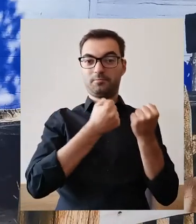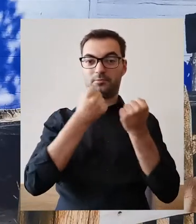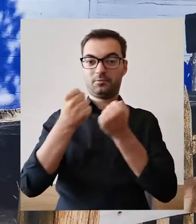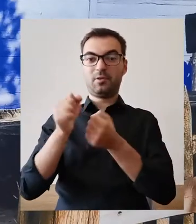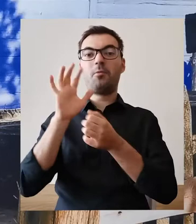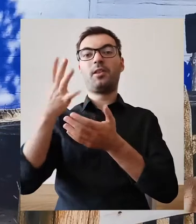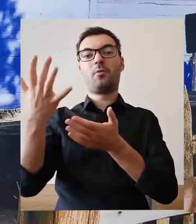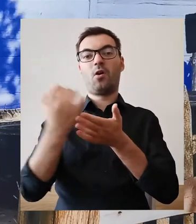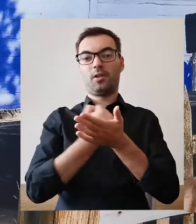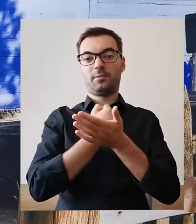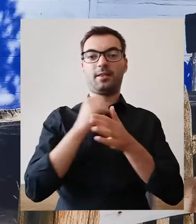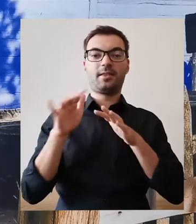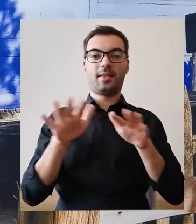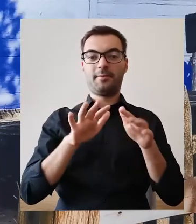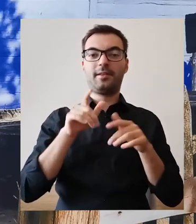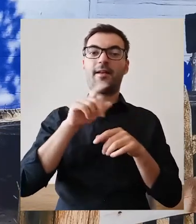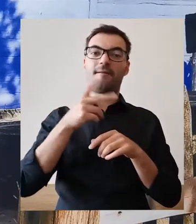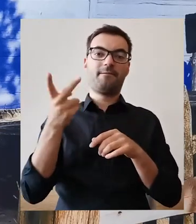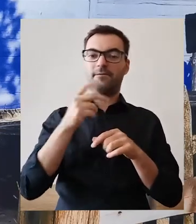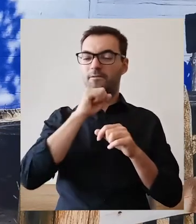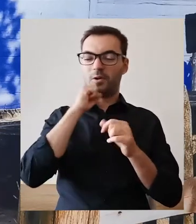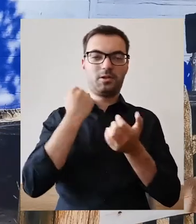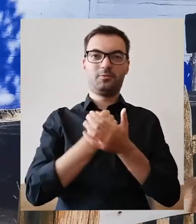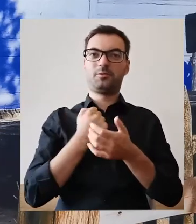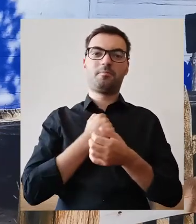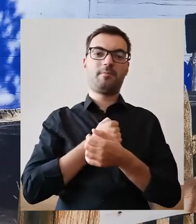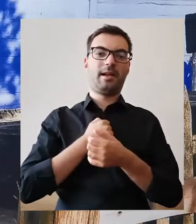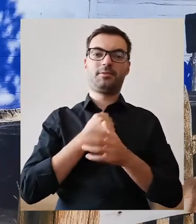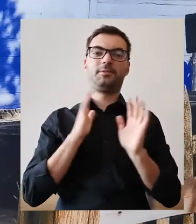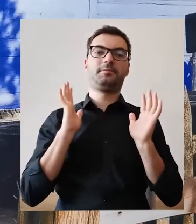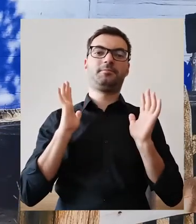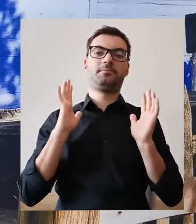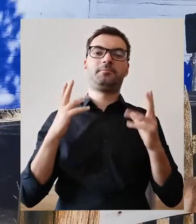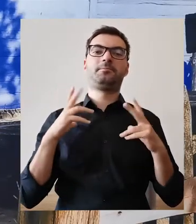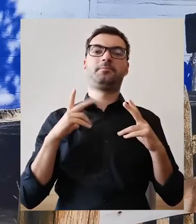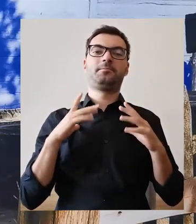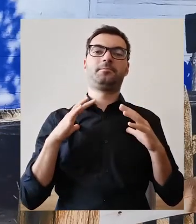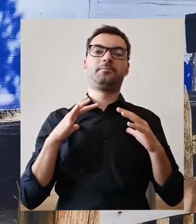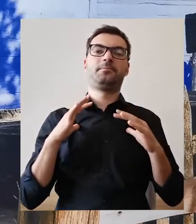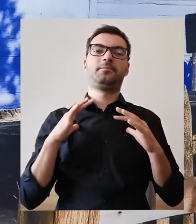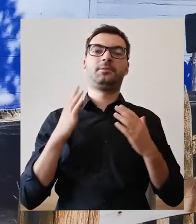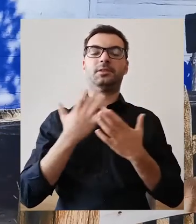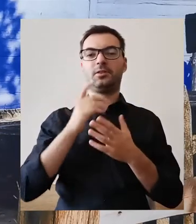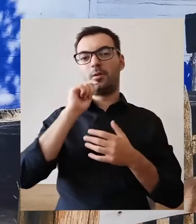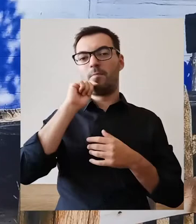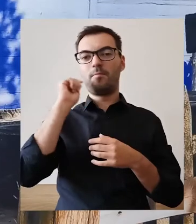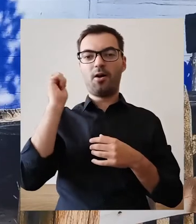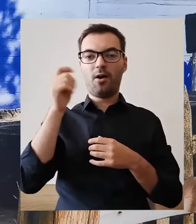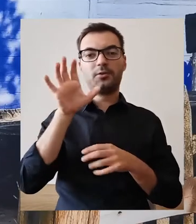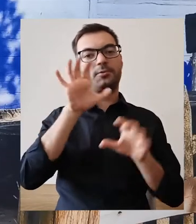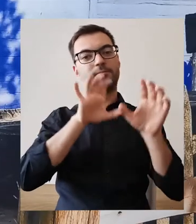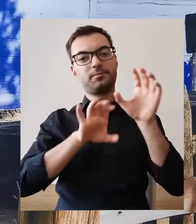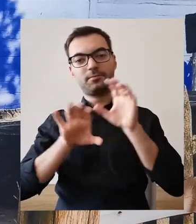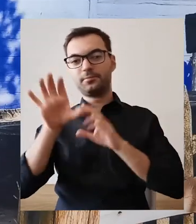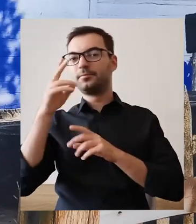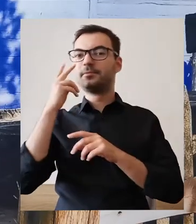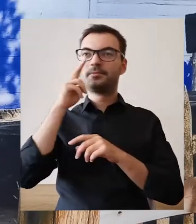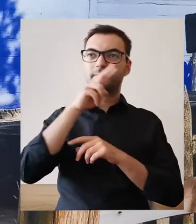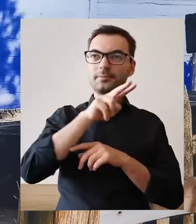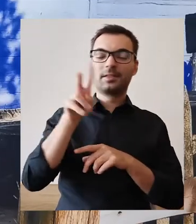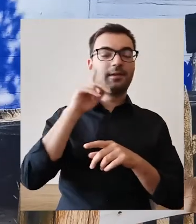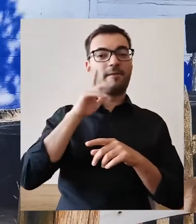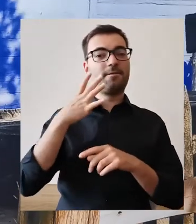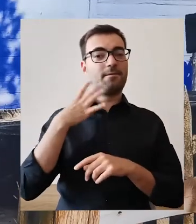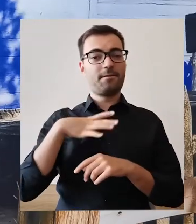odebrany na miejscu a państwo w ogóle nie muszą się niczym przejmować tylko właśnie podróżą i podziwianiu widoków warto